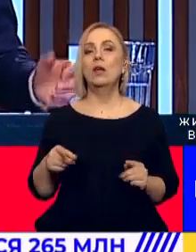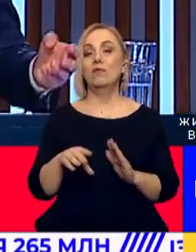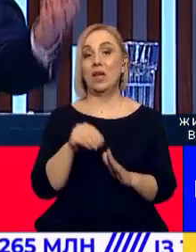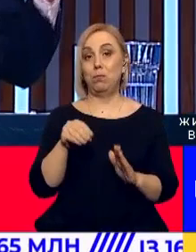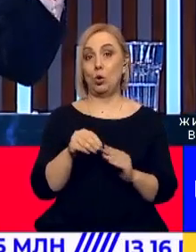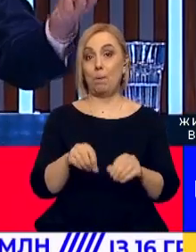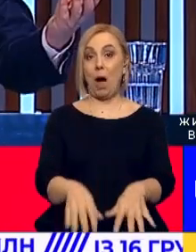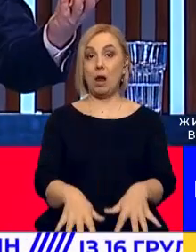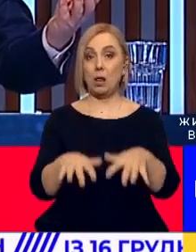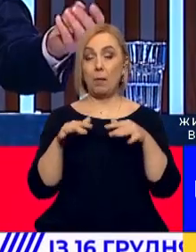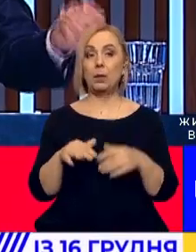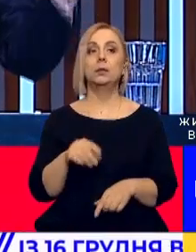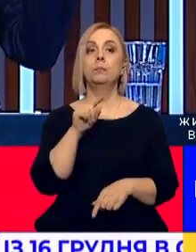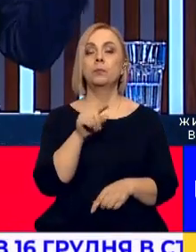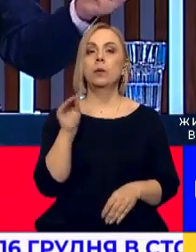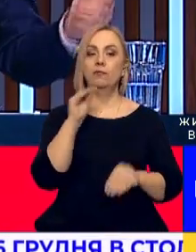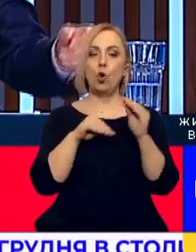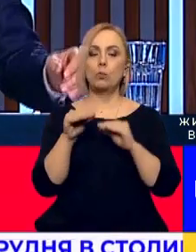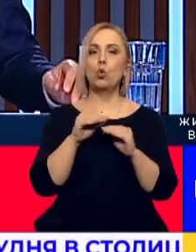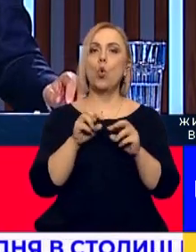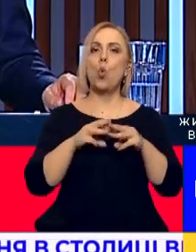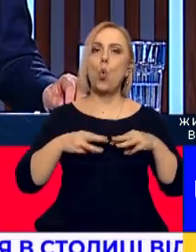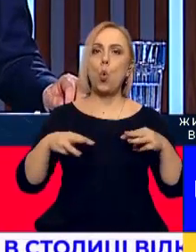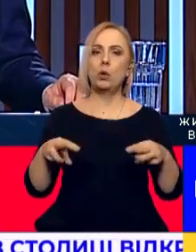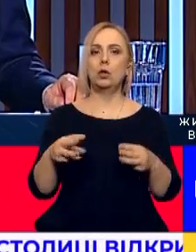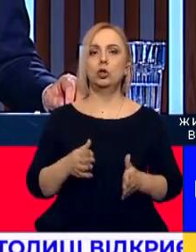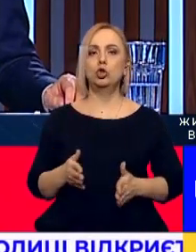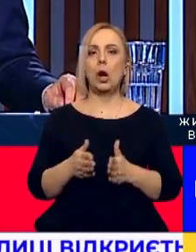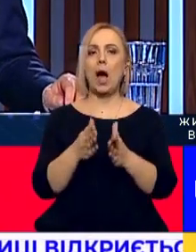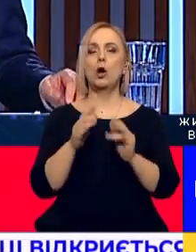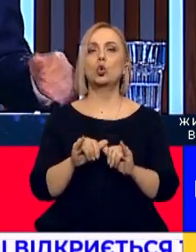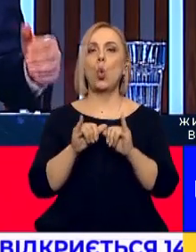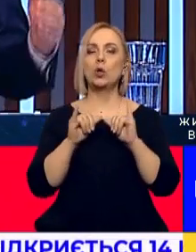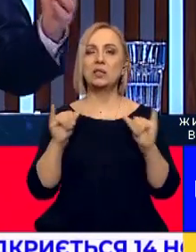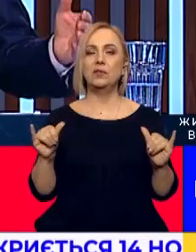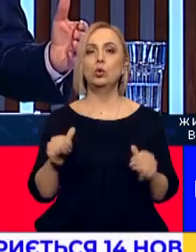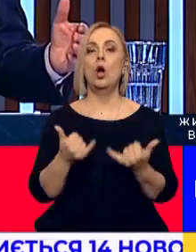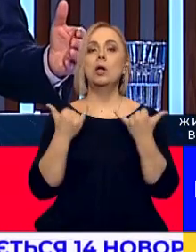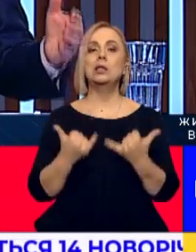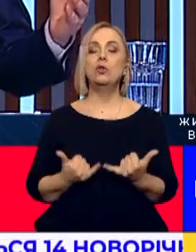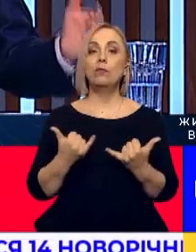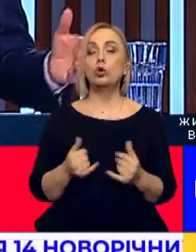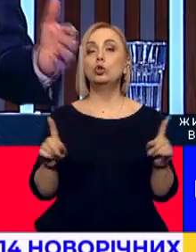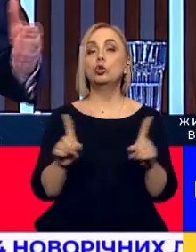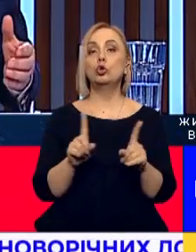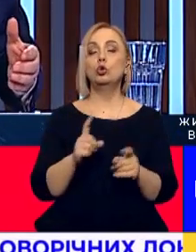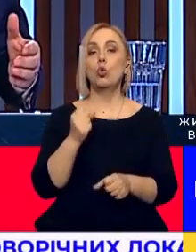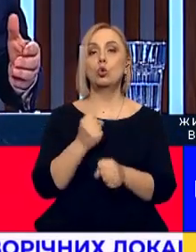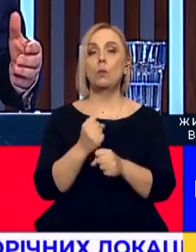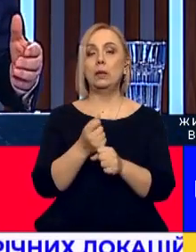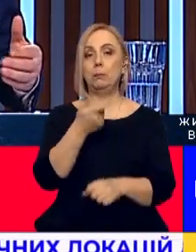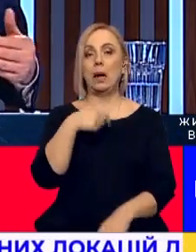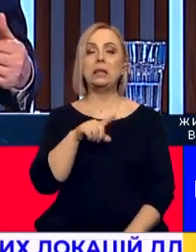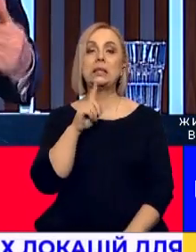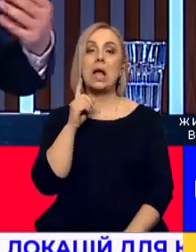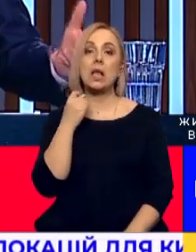республіка, парламент формує уряд, парламент формує шлях розвитку країни. Сьогодні те, що робить пан Зеленський, його уряд, його